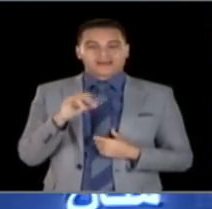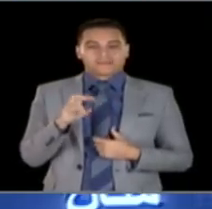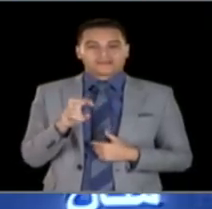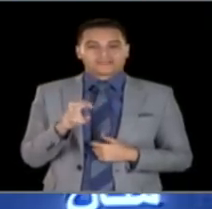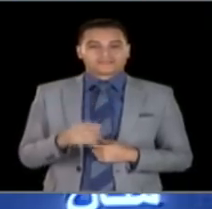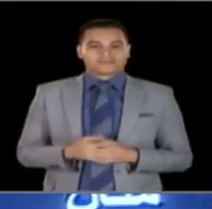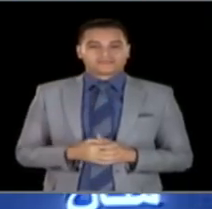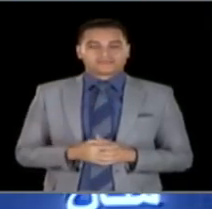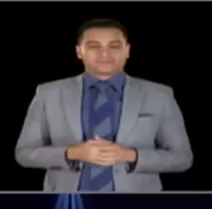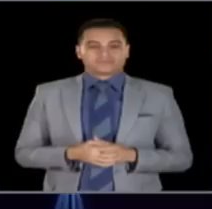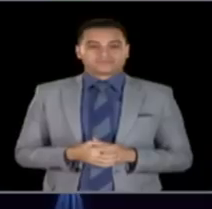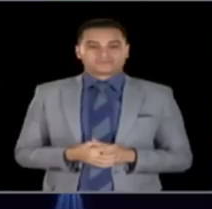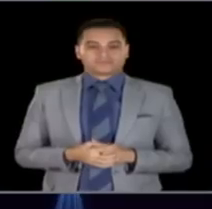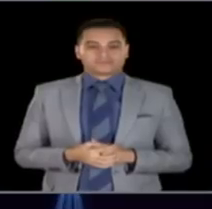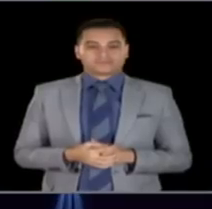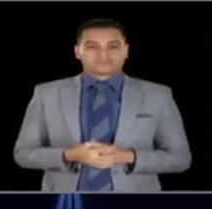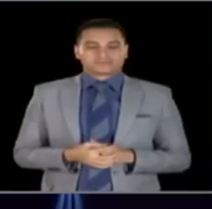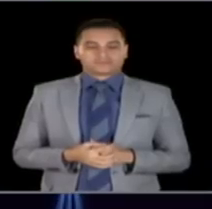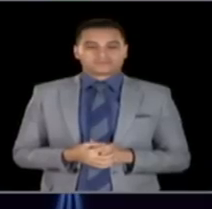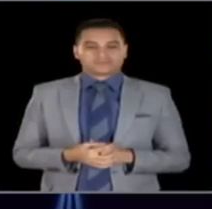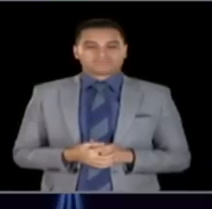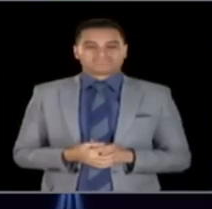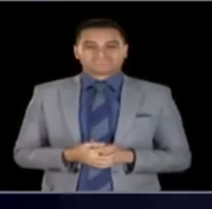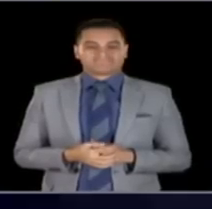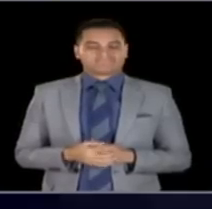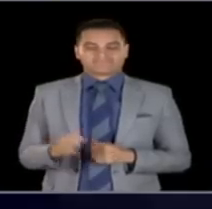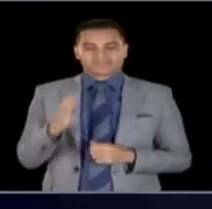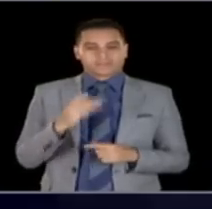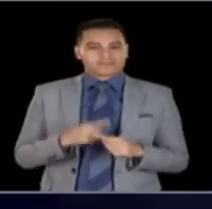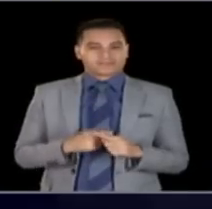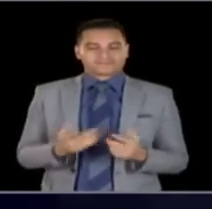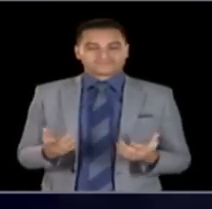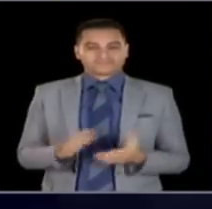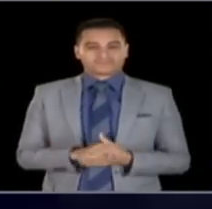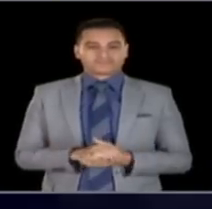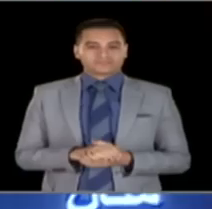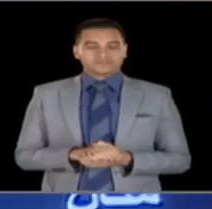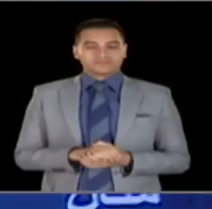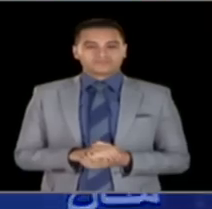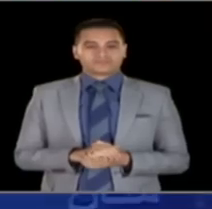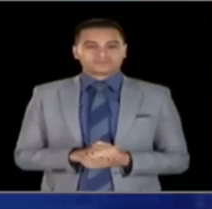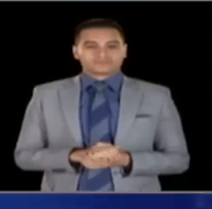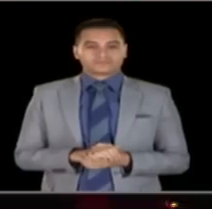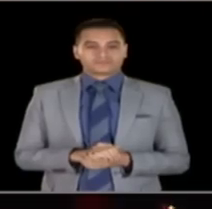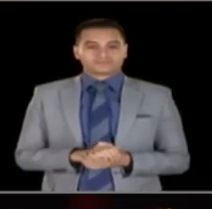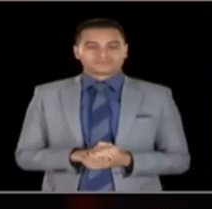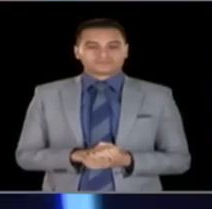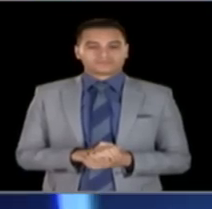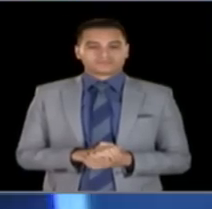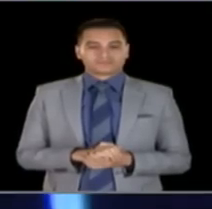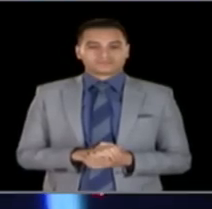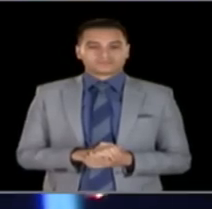لا. ناصف زيتون. ولا ناصف زيتون. منال طبعاً إجابة خاطئة.